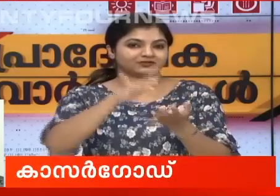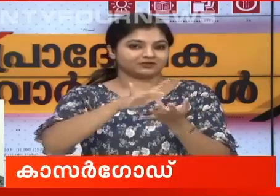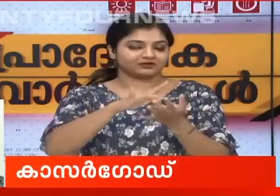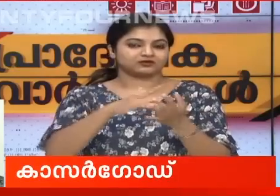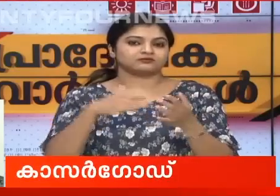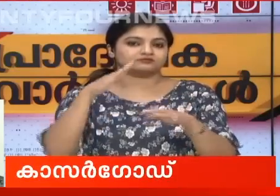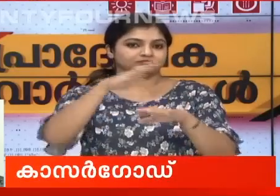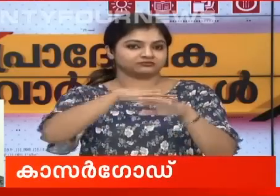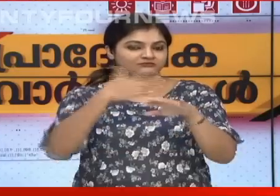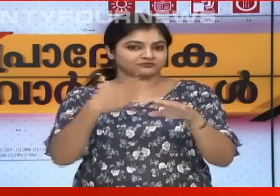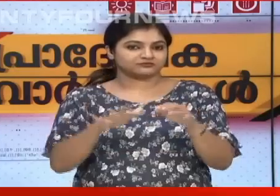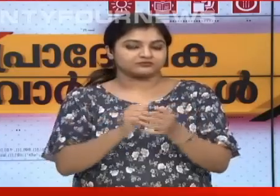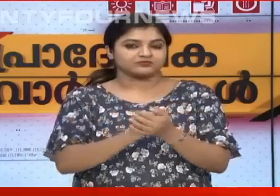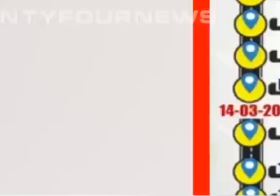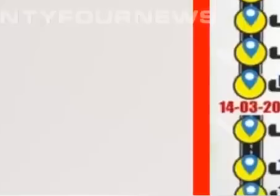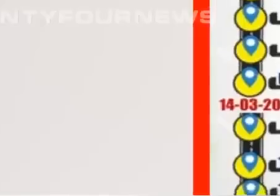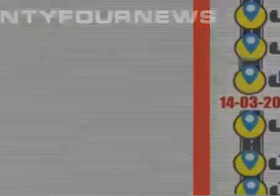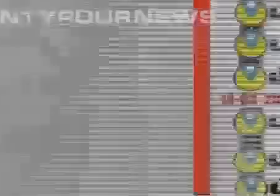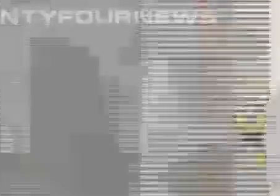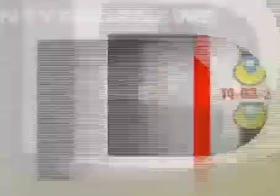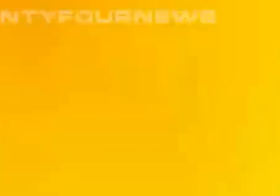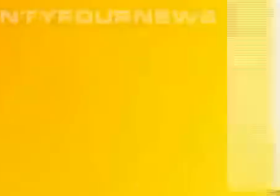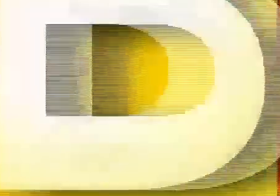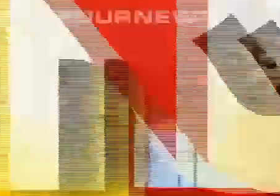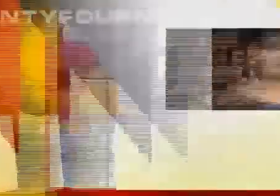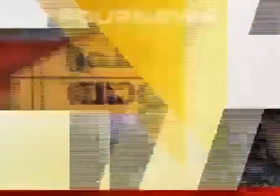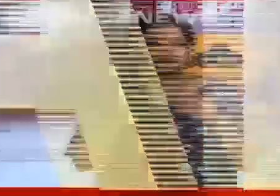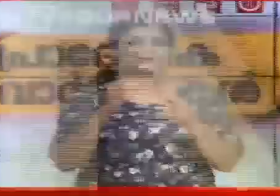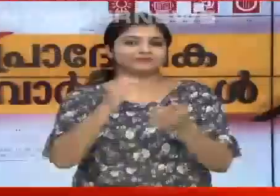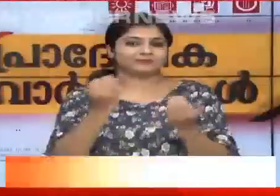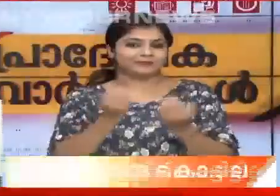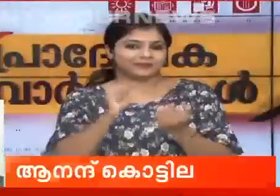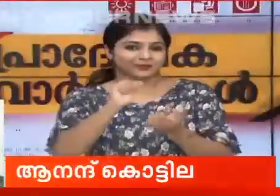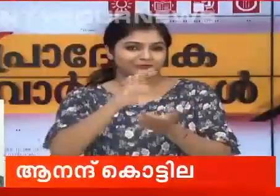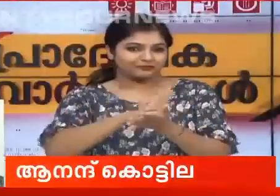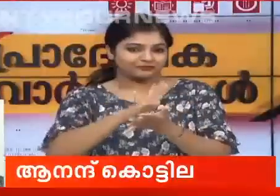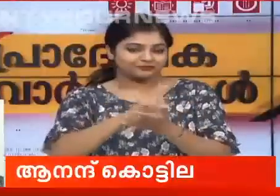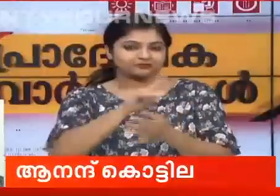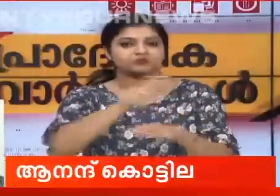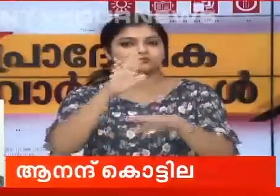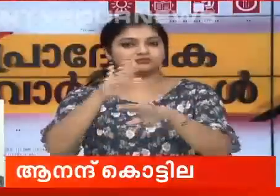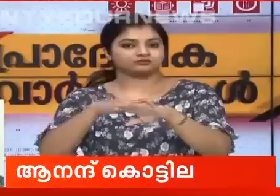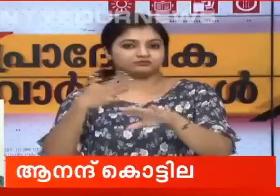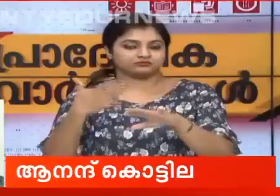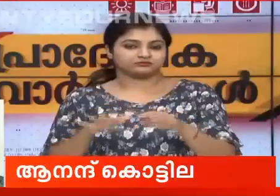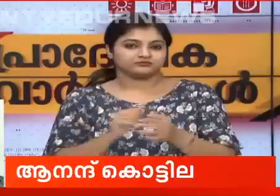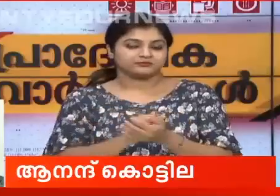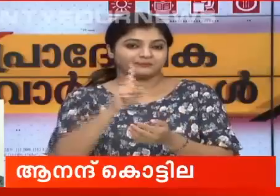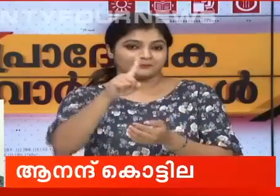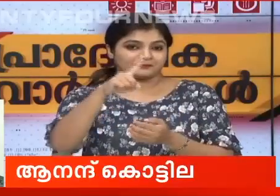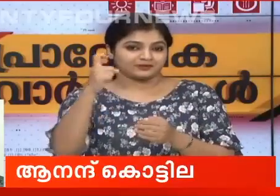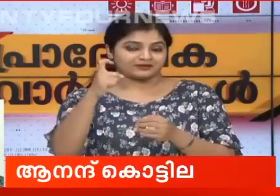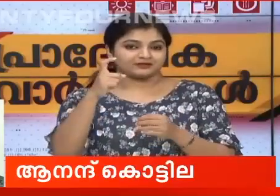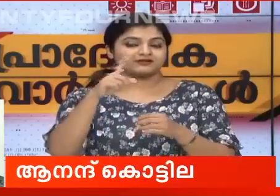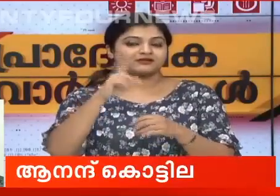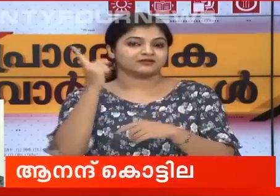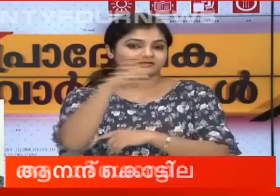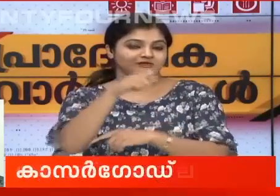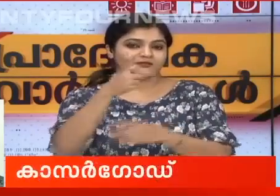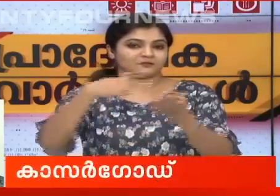വീട്ടിലെ തൊട്ടിൽകെട്ട് ഒരു വീട്ടിലുള്ള തൊട്ടിൽകെട്ട് ഇയാൾ പങ്കെടുത്തിട്ടുണ്ട്. 17-ാം തീയതിയാണ് നാട്ടിലെത്തി 4 ദിവസം